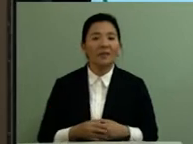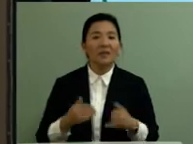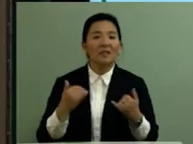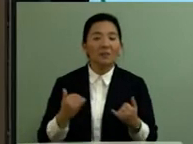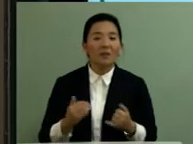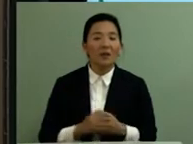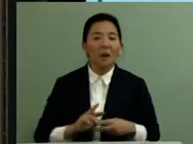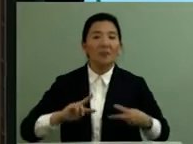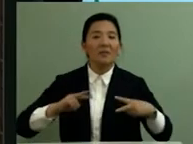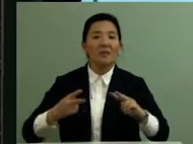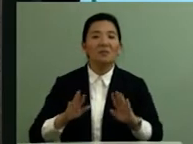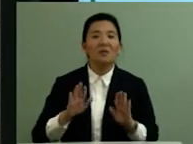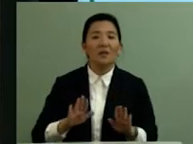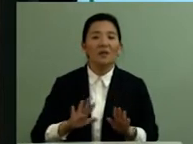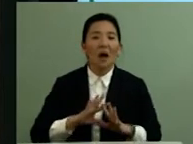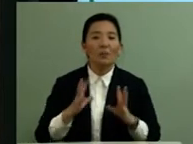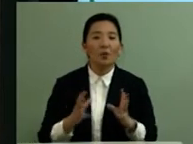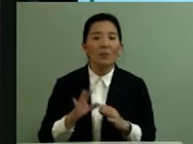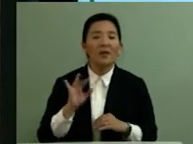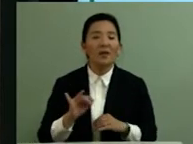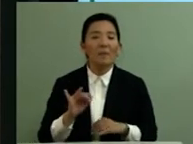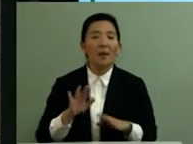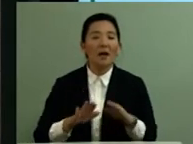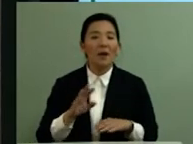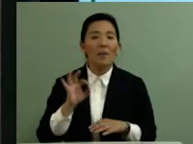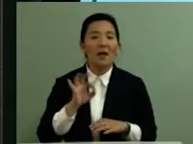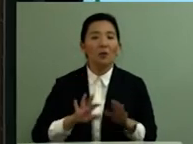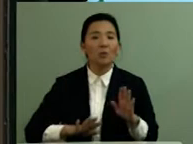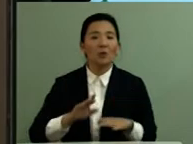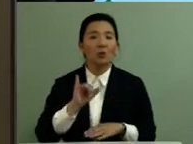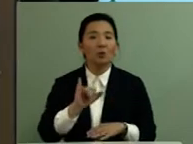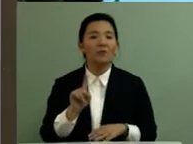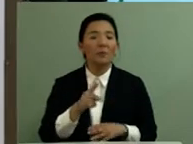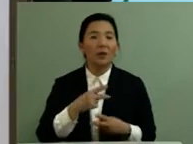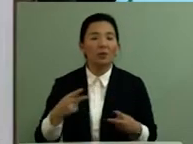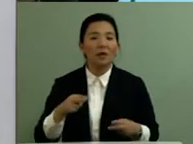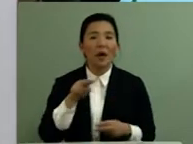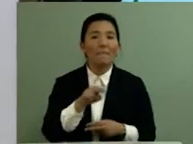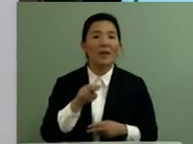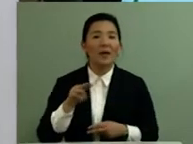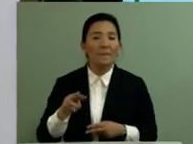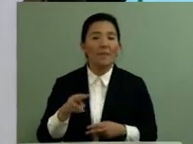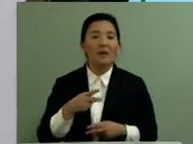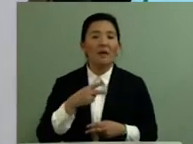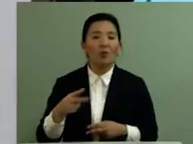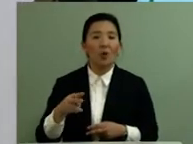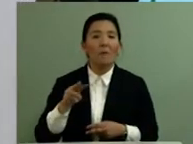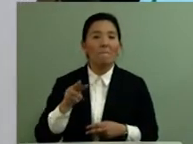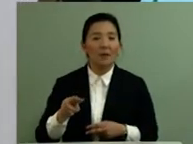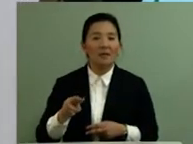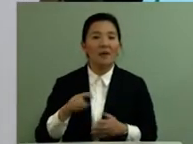Теперь, ребятки, поменяйте местами объем и малярную массу. Что у вас получится? ПМ равно